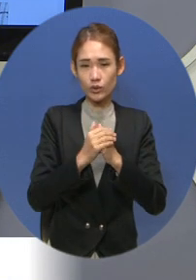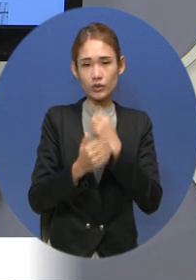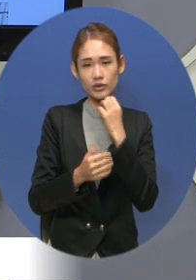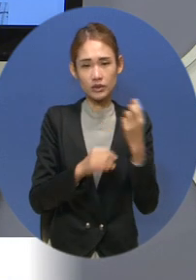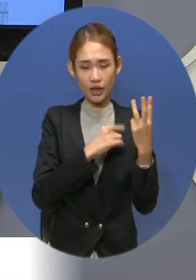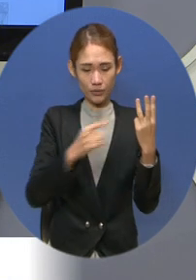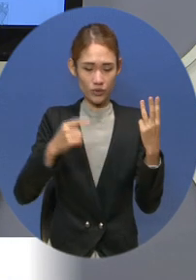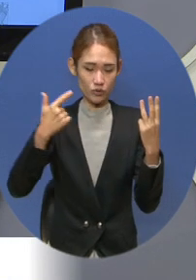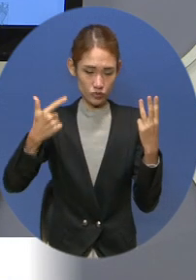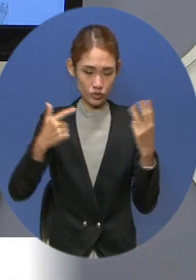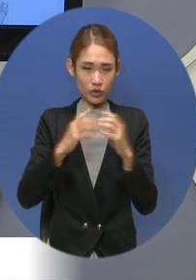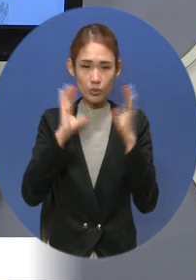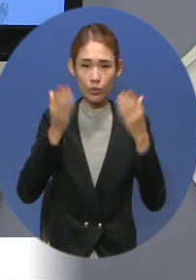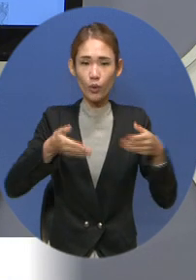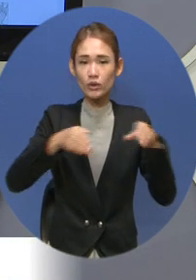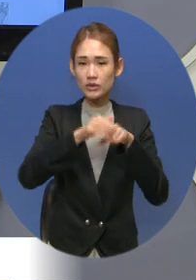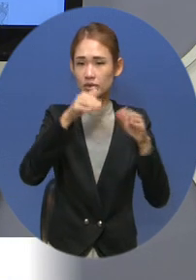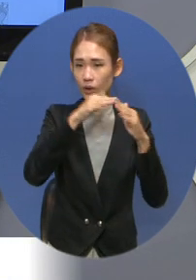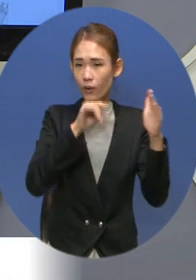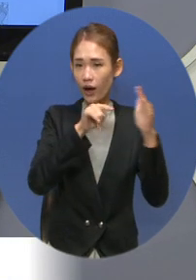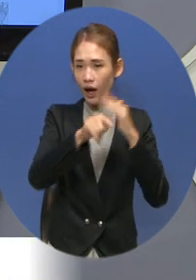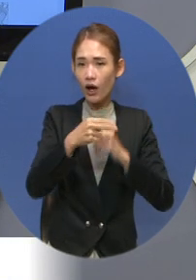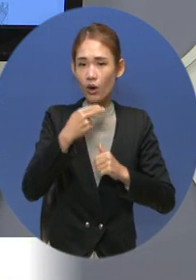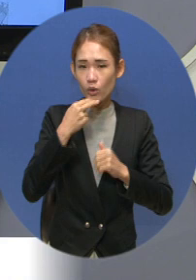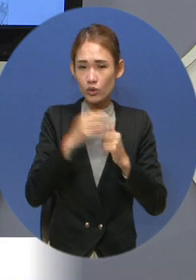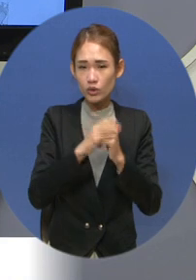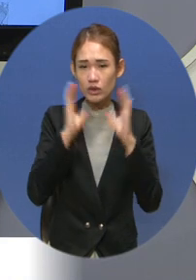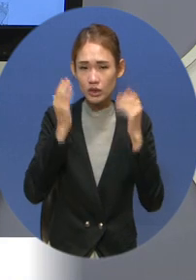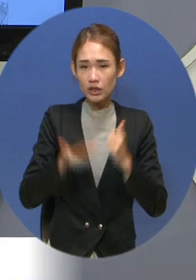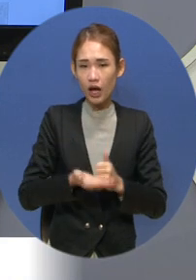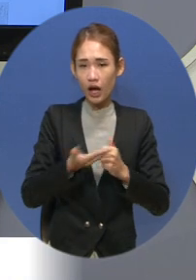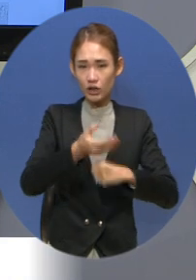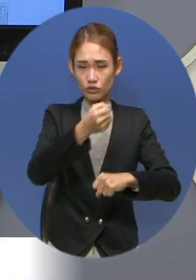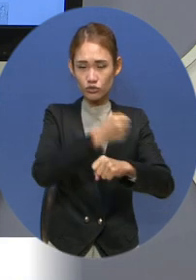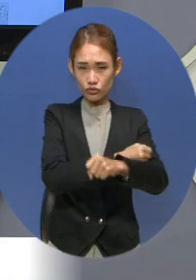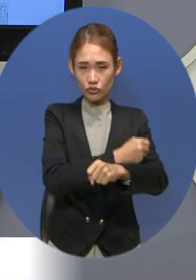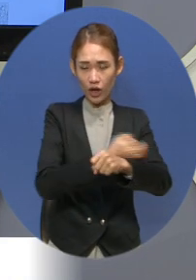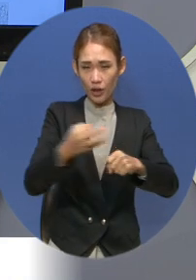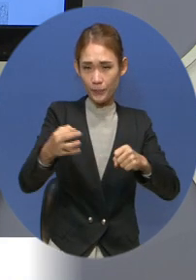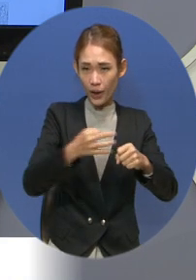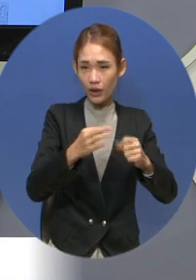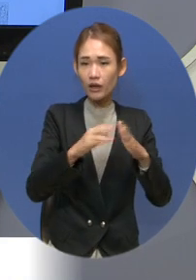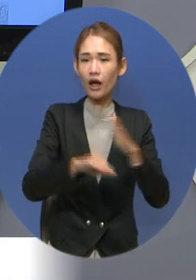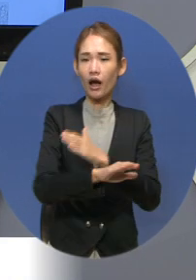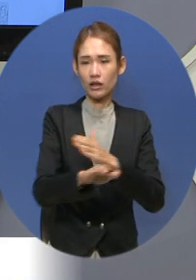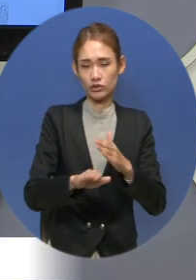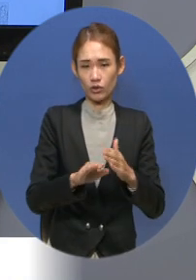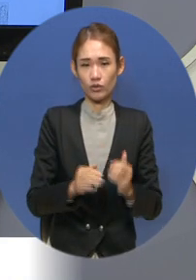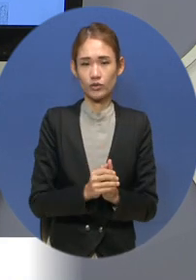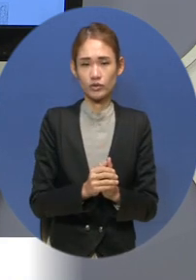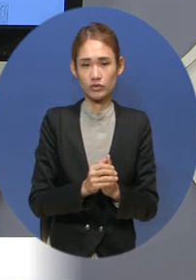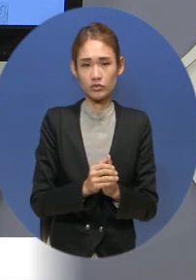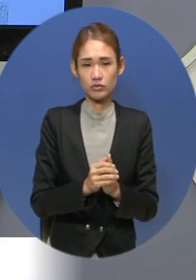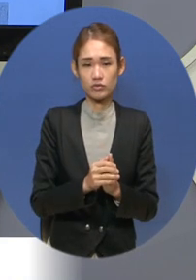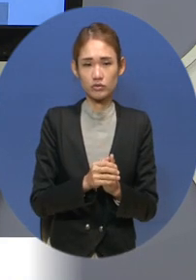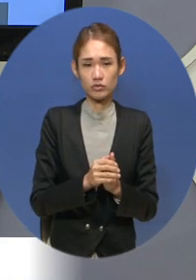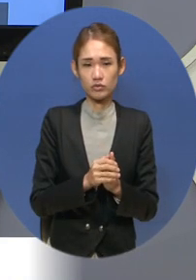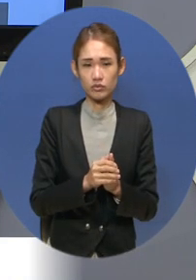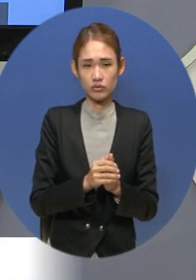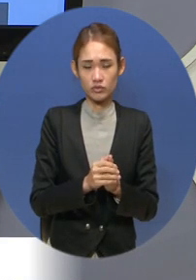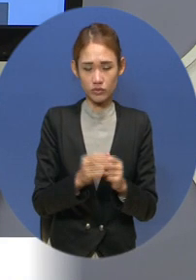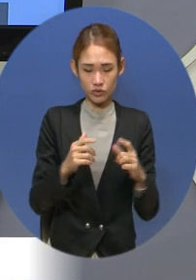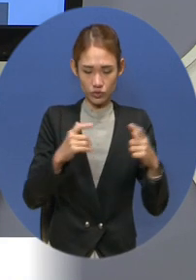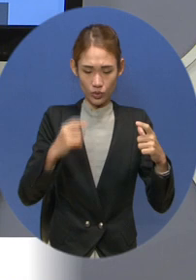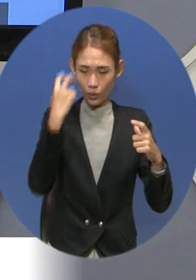아동 중 보육시설을 이용하지 않아 양육수당을 수령하는 가정 등 입니다 돈은 조사과정에서